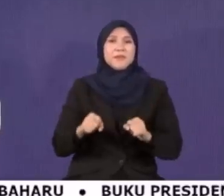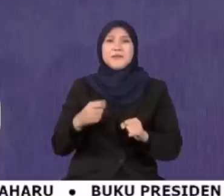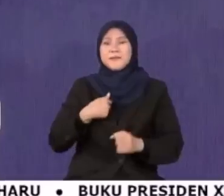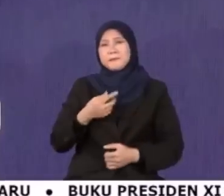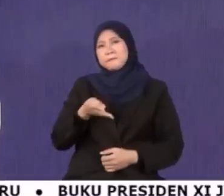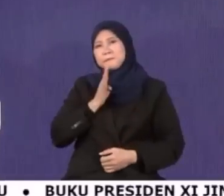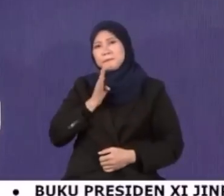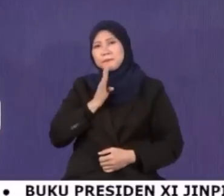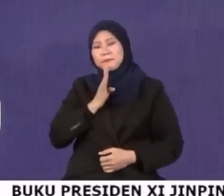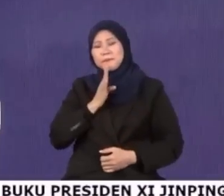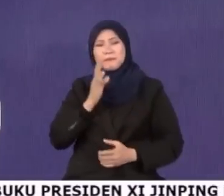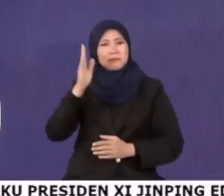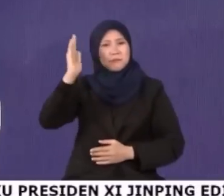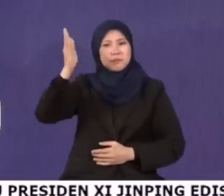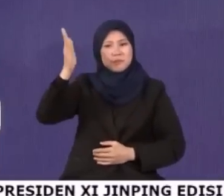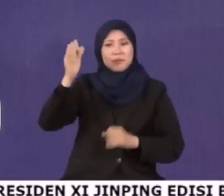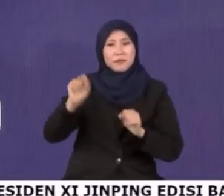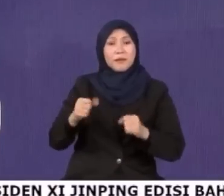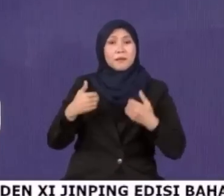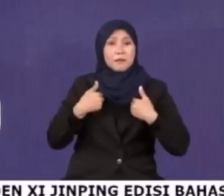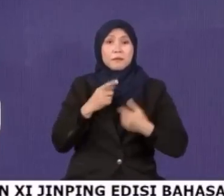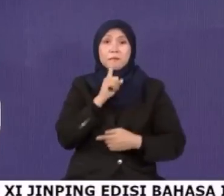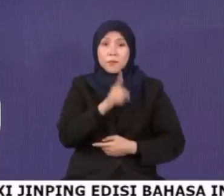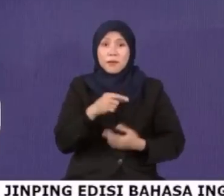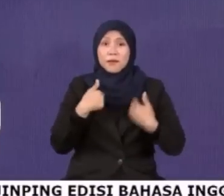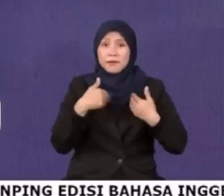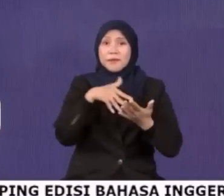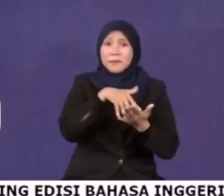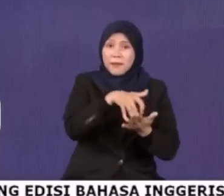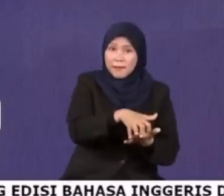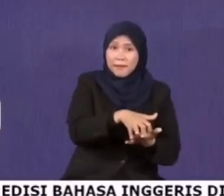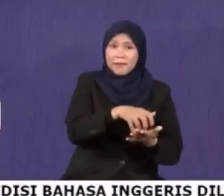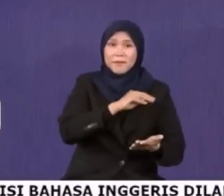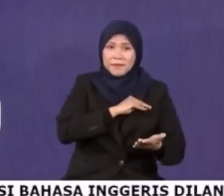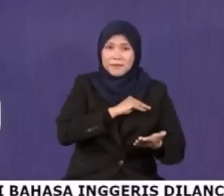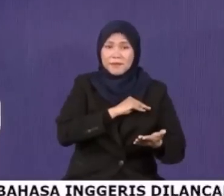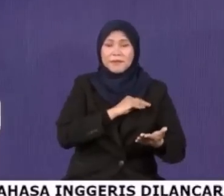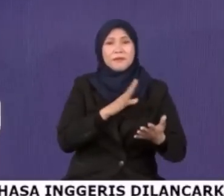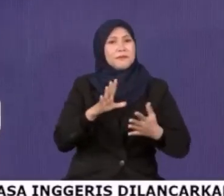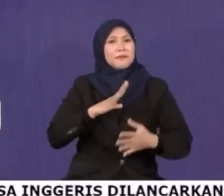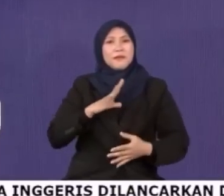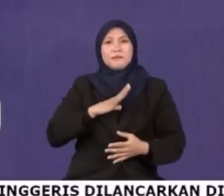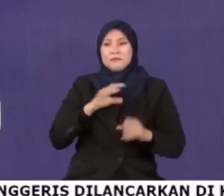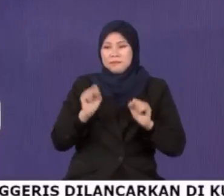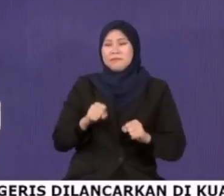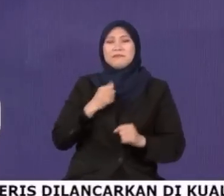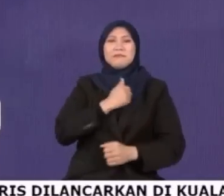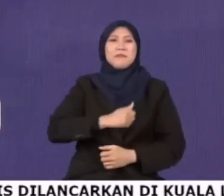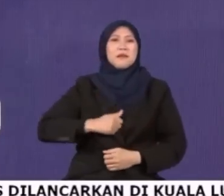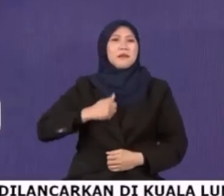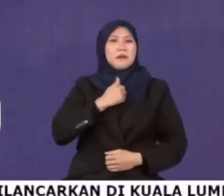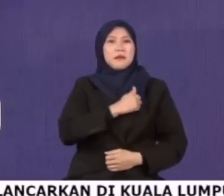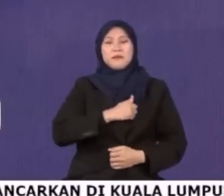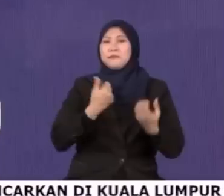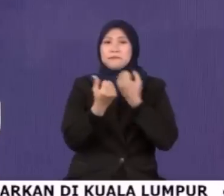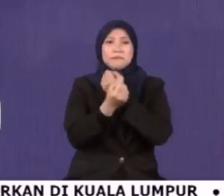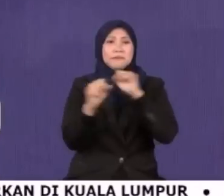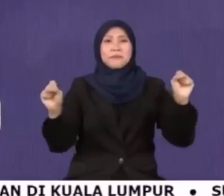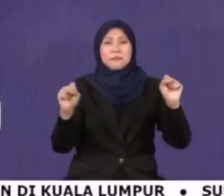dan Kalau benar ada kelemahan kita Mohon maaf dan melakukan